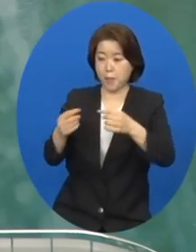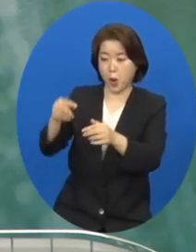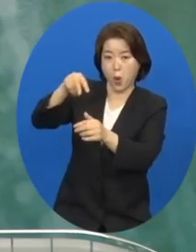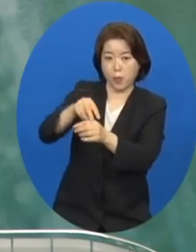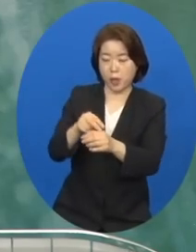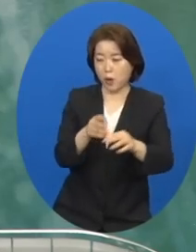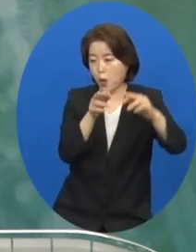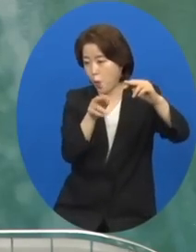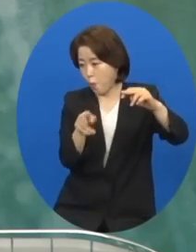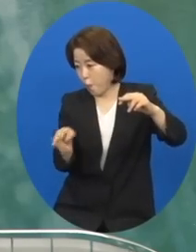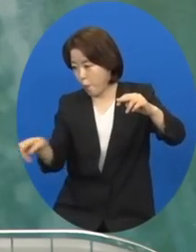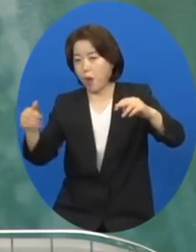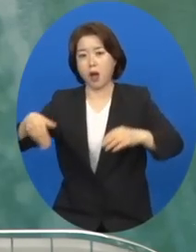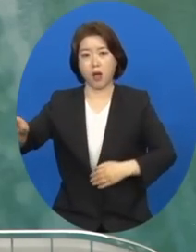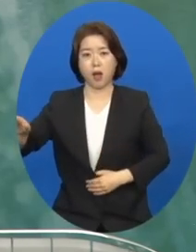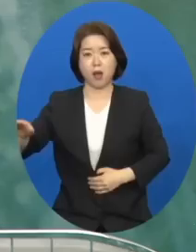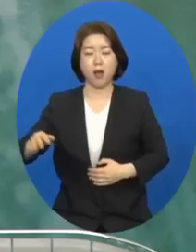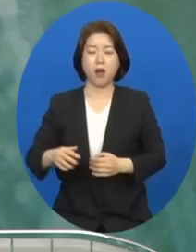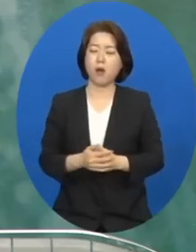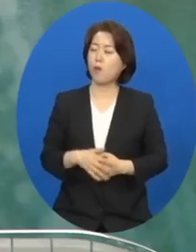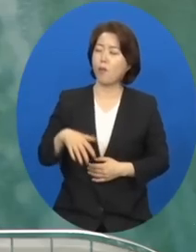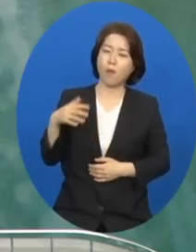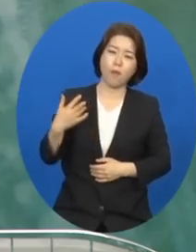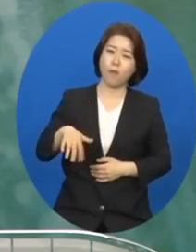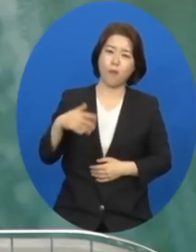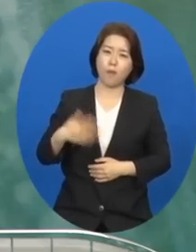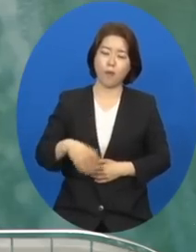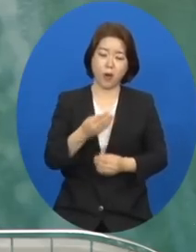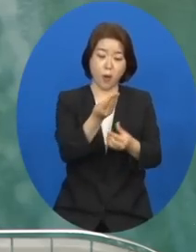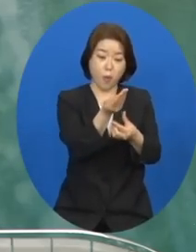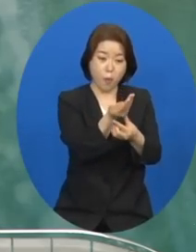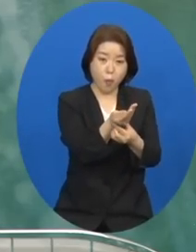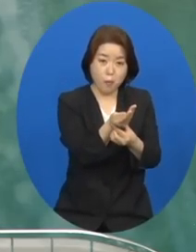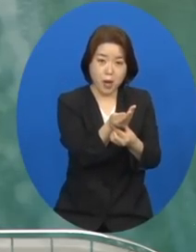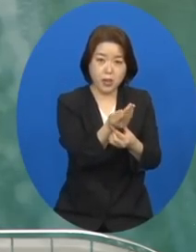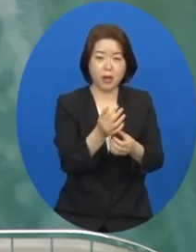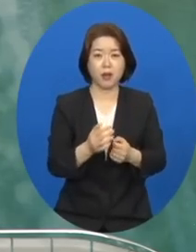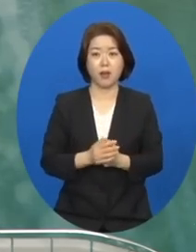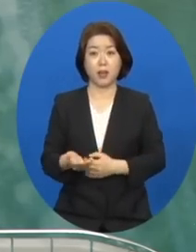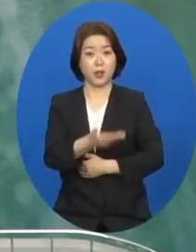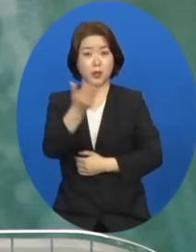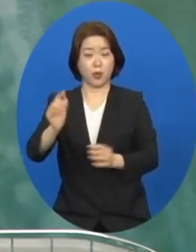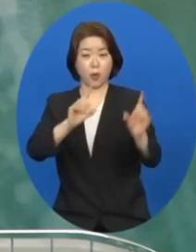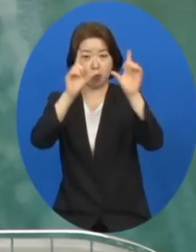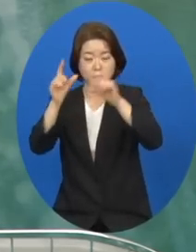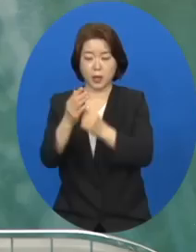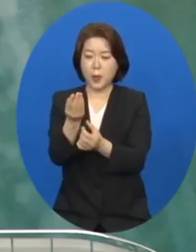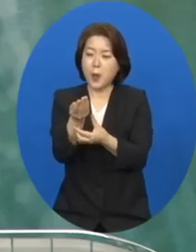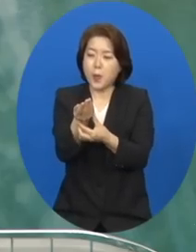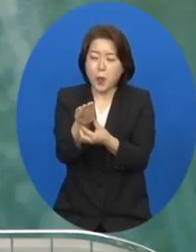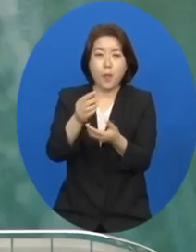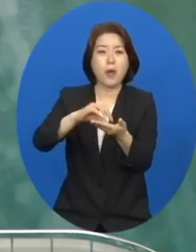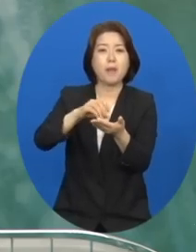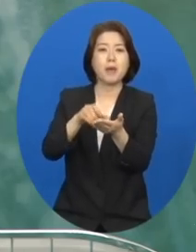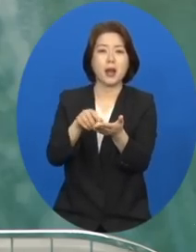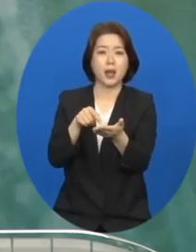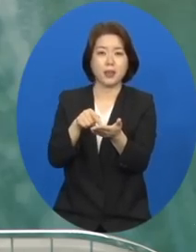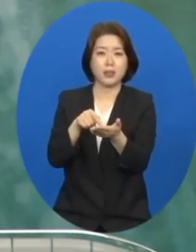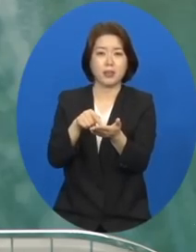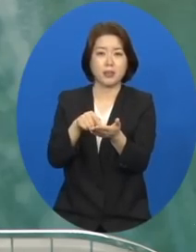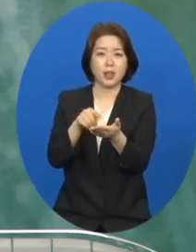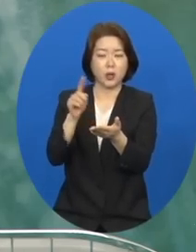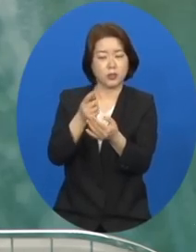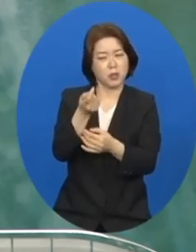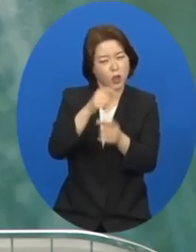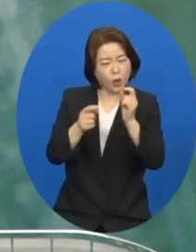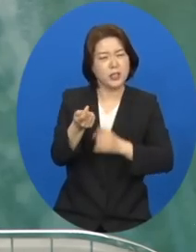내라 갓다 놀라운 일입니다 손바닥만한 은 여러분들의 쯤 삶 가운데 섬 빠 당 만한 아니 뭐 좀 더